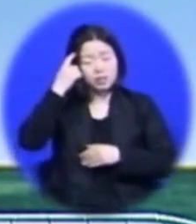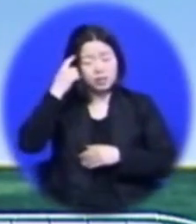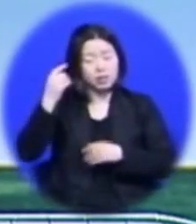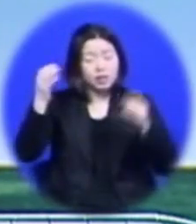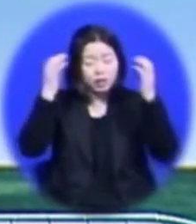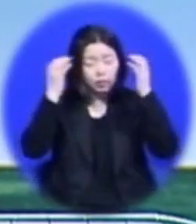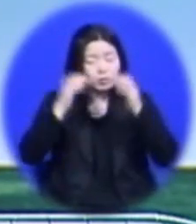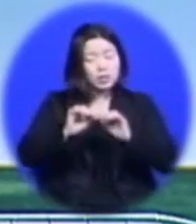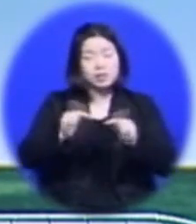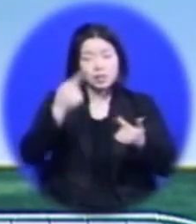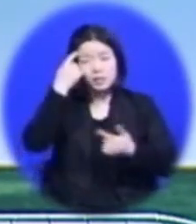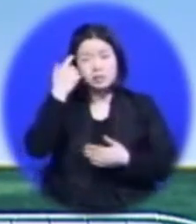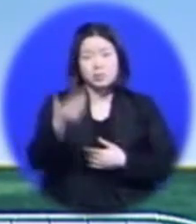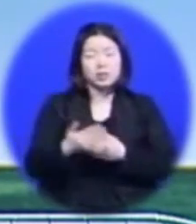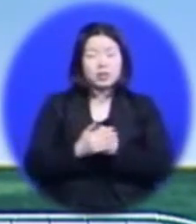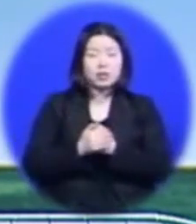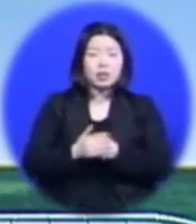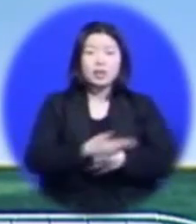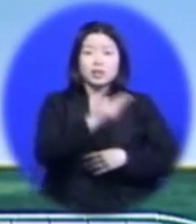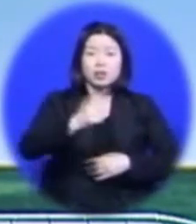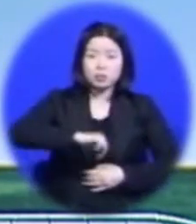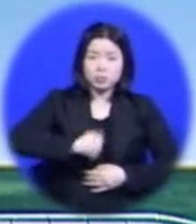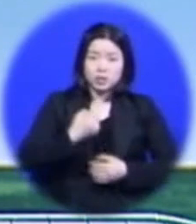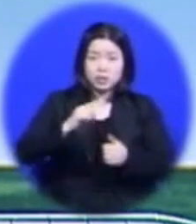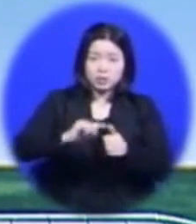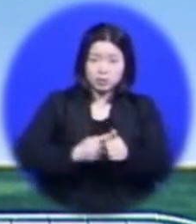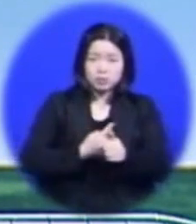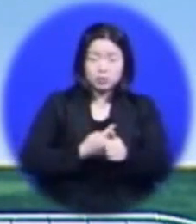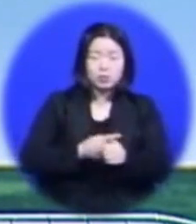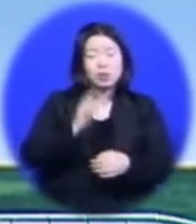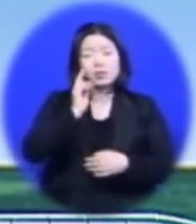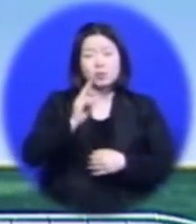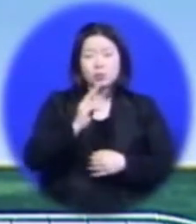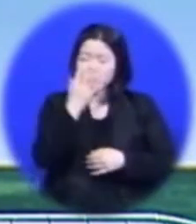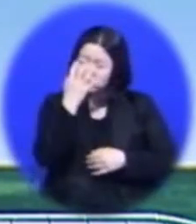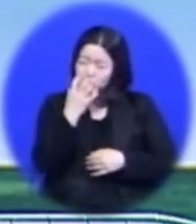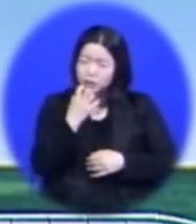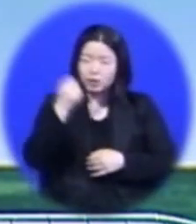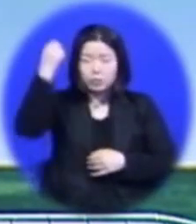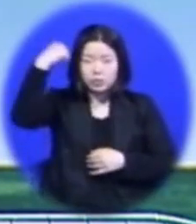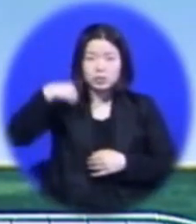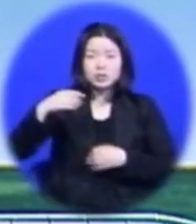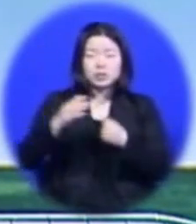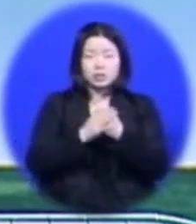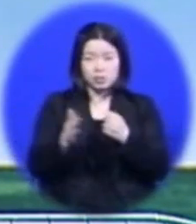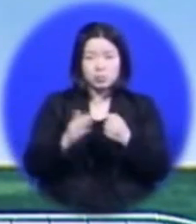않습니까? 여러분 자신이 너무 초라하다고 느껴지니까,